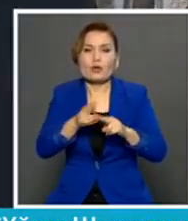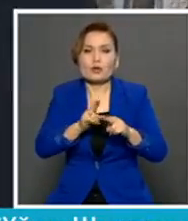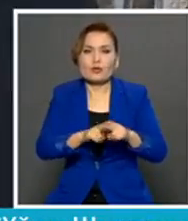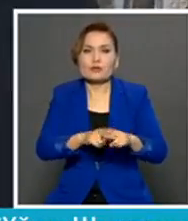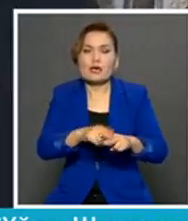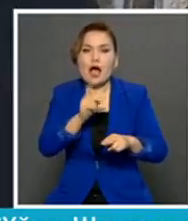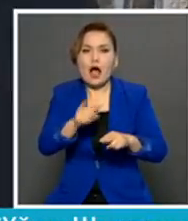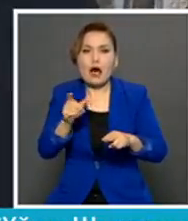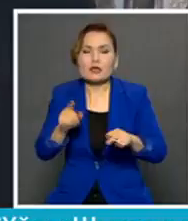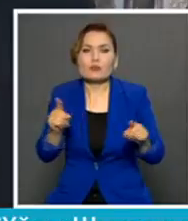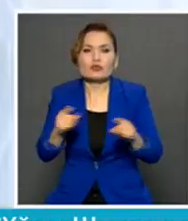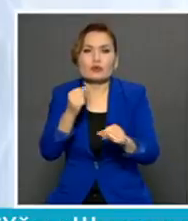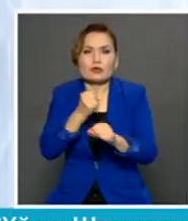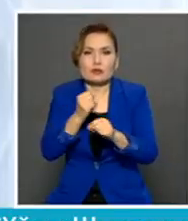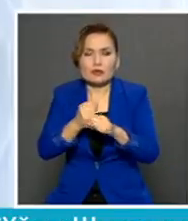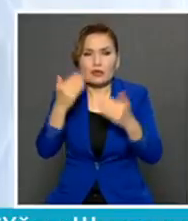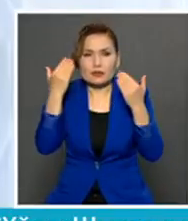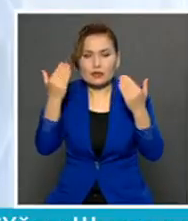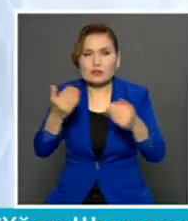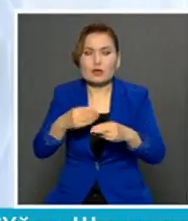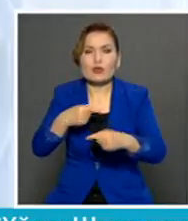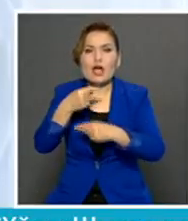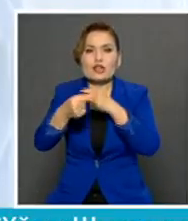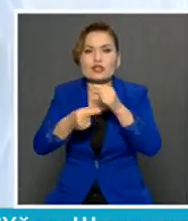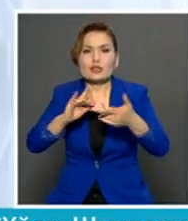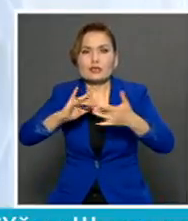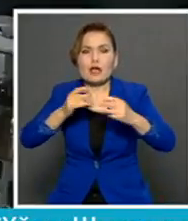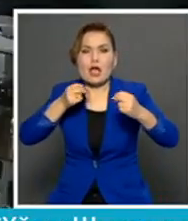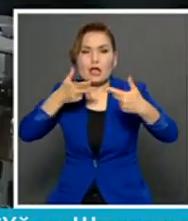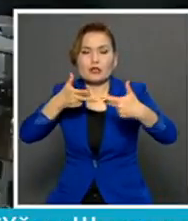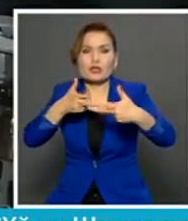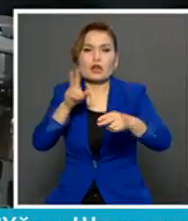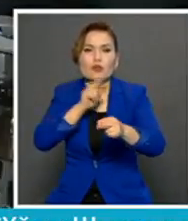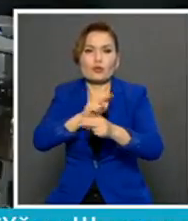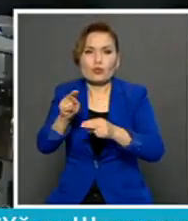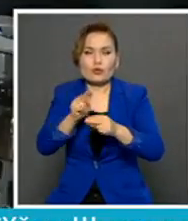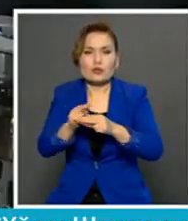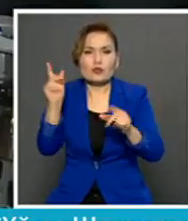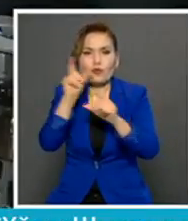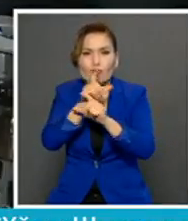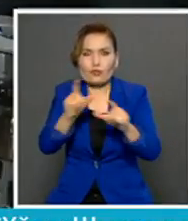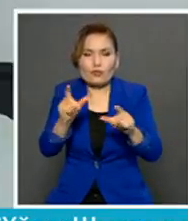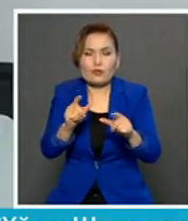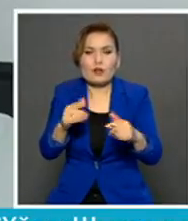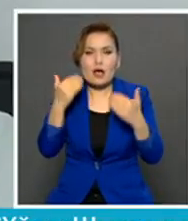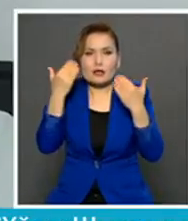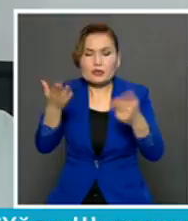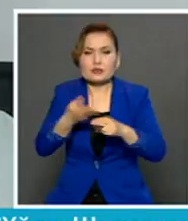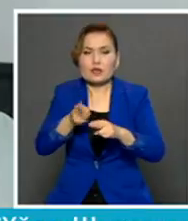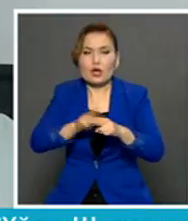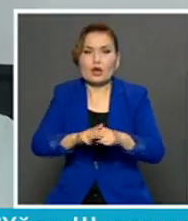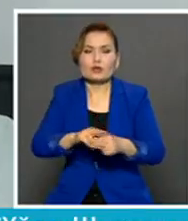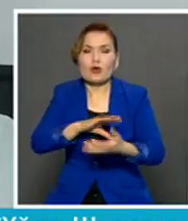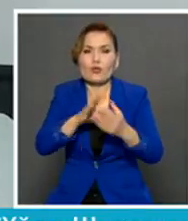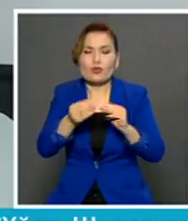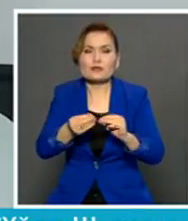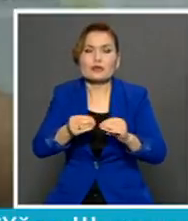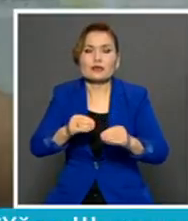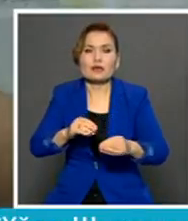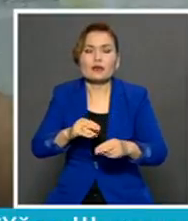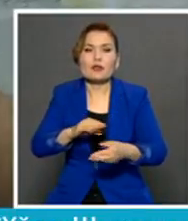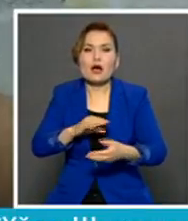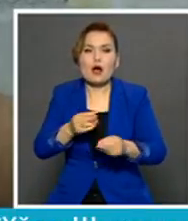ұялы байланыс сигналын күшейтетін антенна орнатуға көшкен. Сатып алу мен орнату 60-70 мың теңге көлемінде.